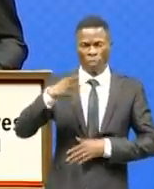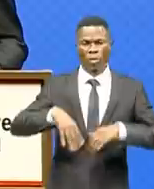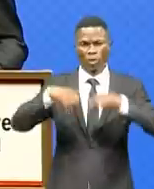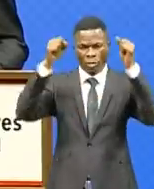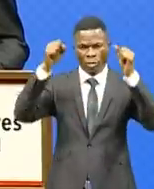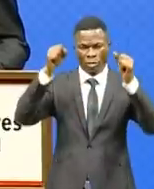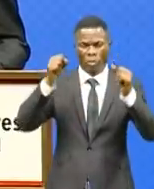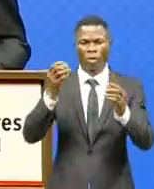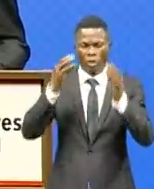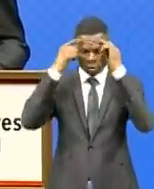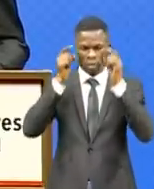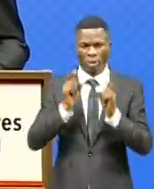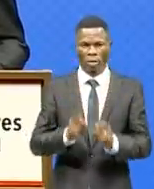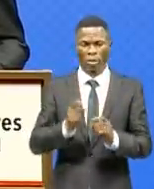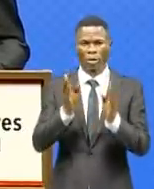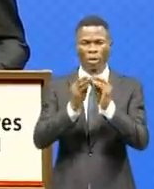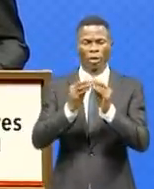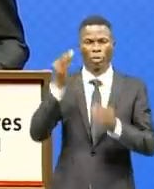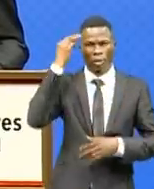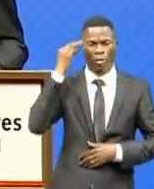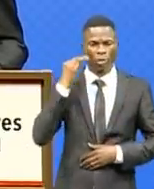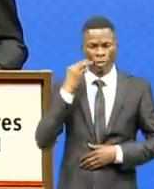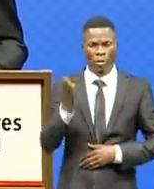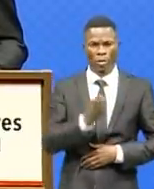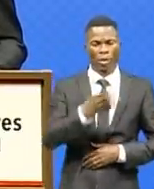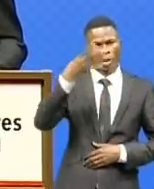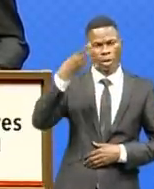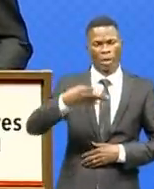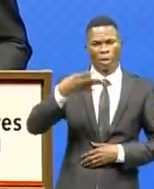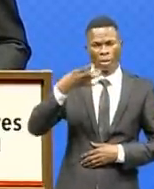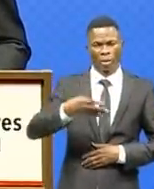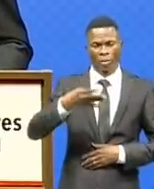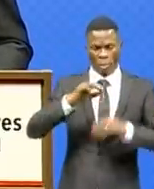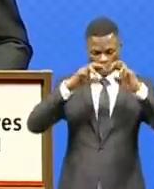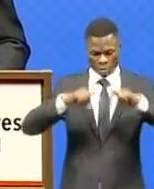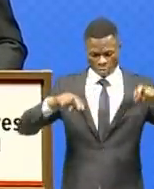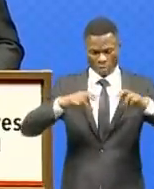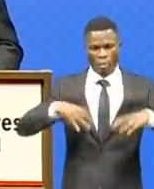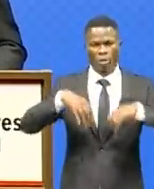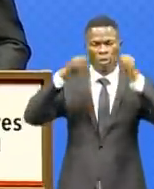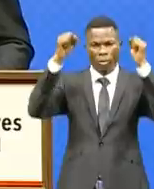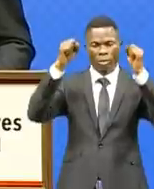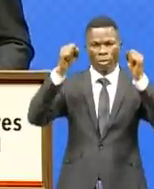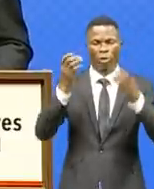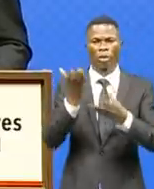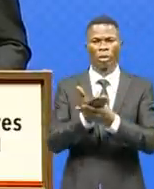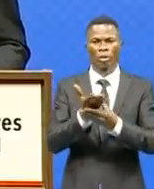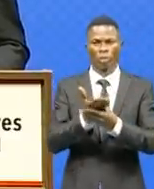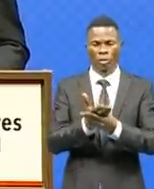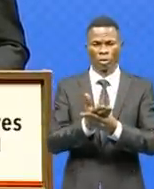Approbation d'un relevé des décisions du Conseil de ministres. 4. Examen et adoption des